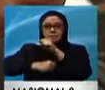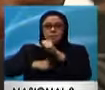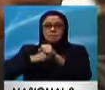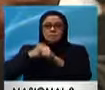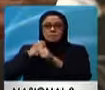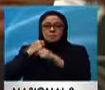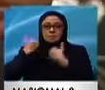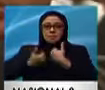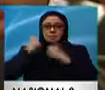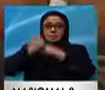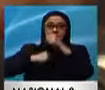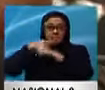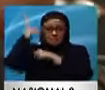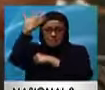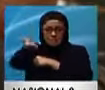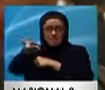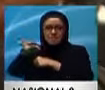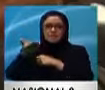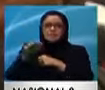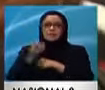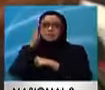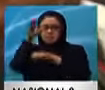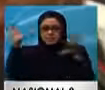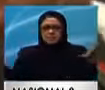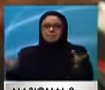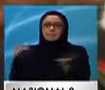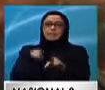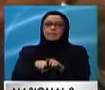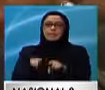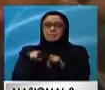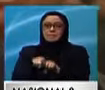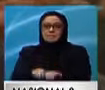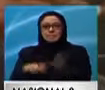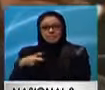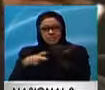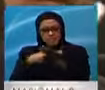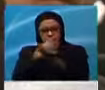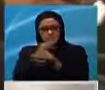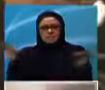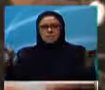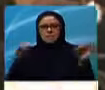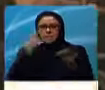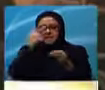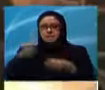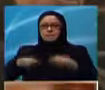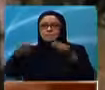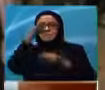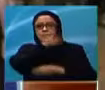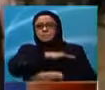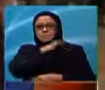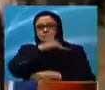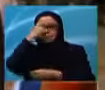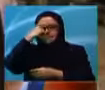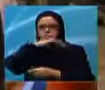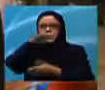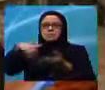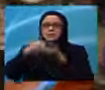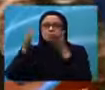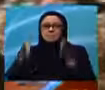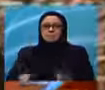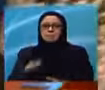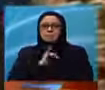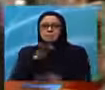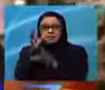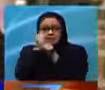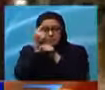datang, harap dibuat lagi lah tiket free macam ni sebab dia beri manfaat lah kepada semua. Saya tahu daripada WhatsApp,